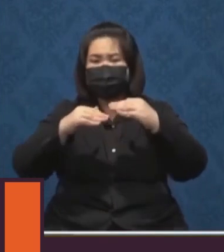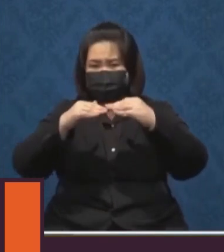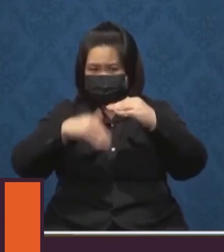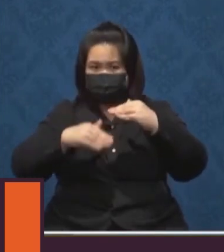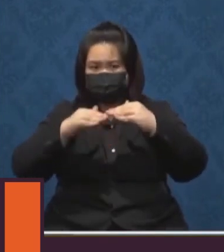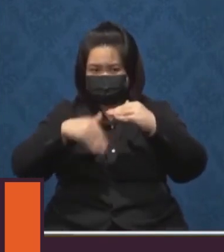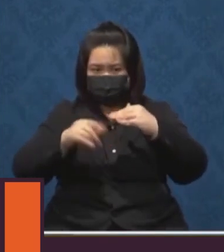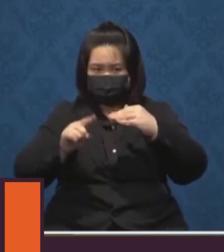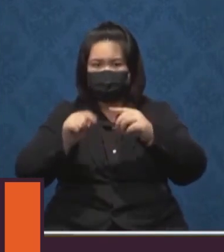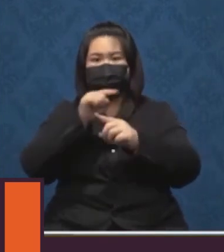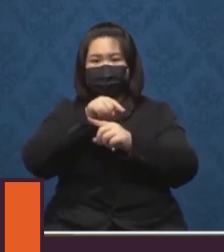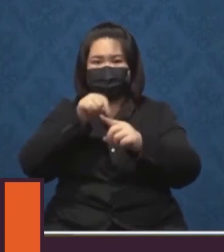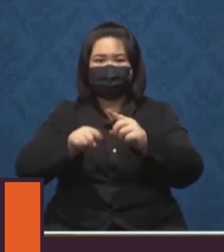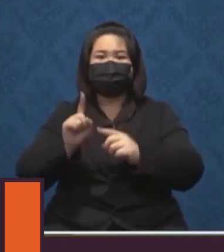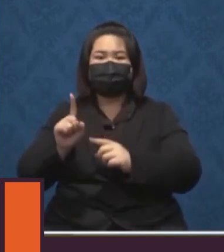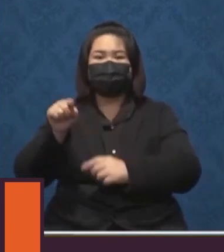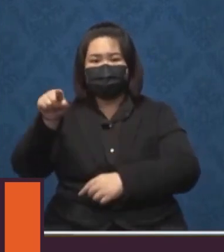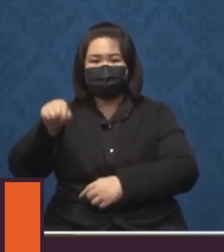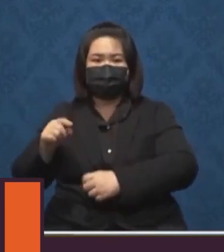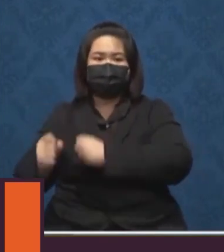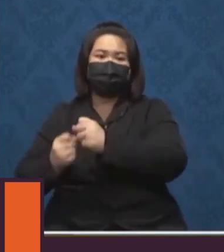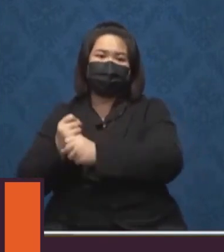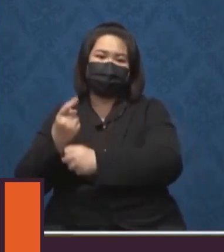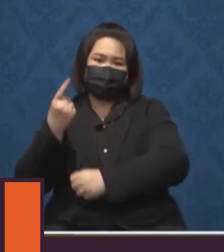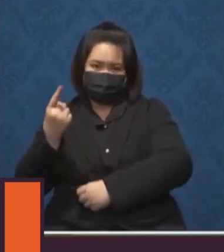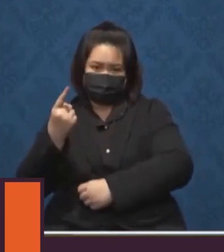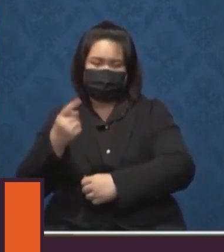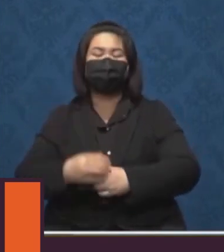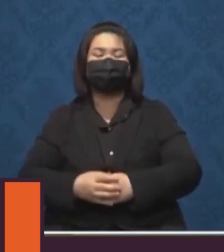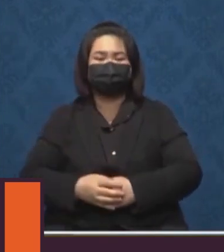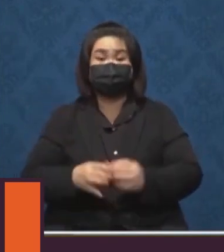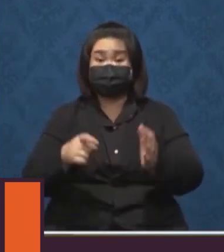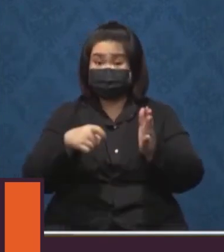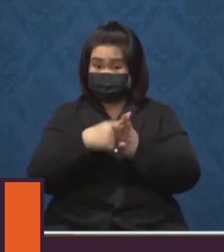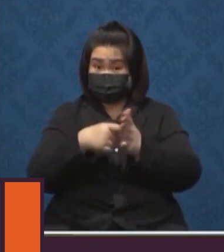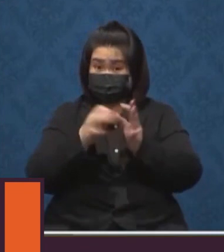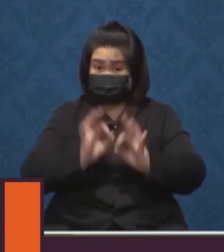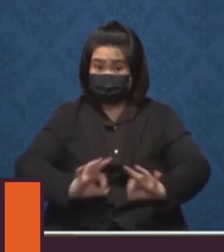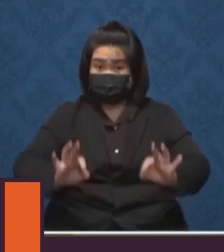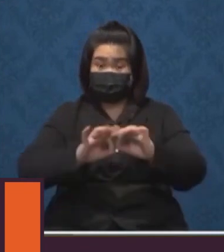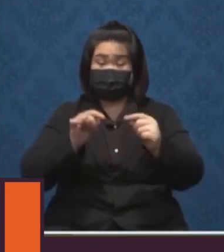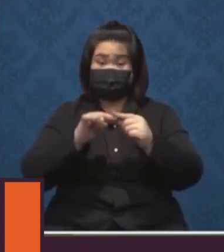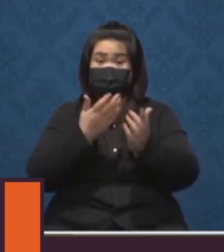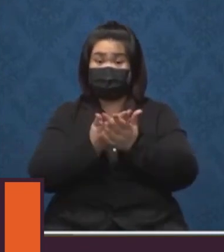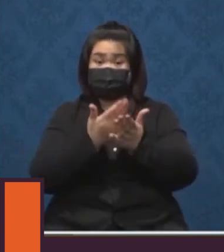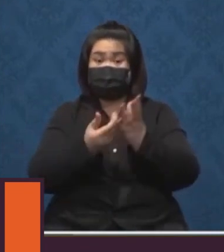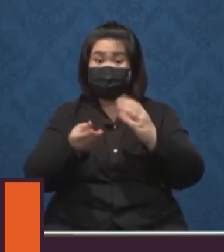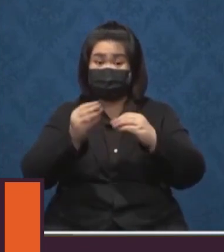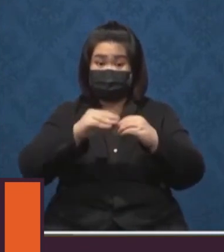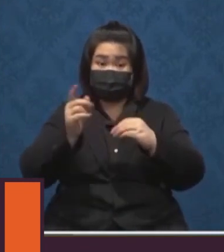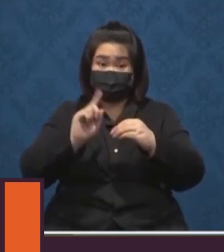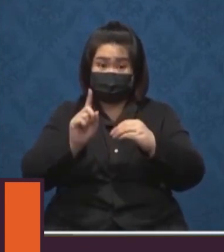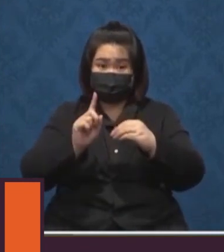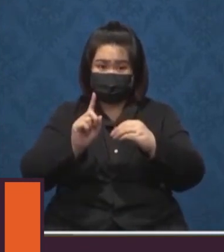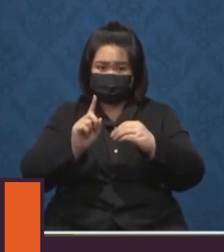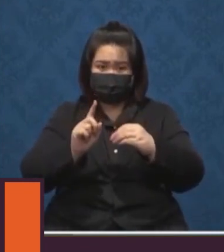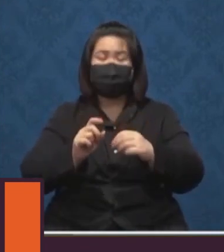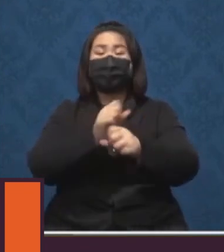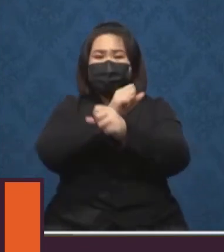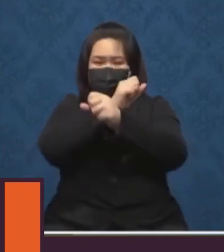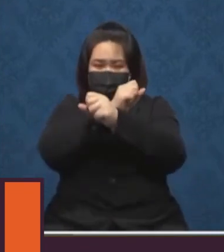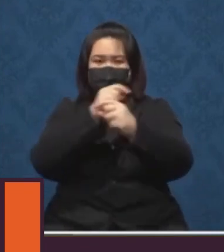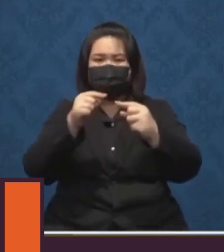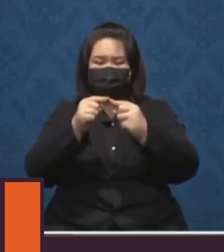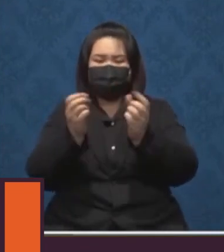ไม่เกินร้อยละ1ต่อปีและเหตุผลที่สำคัญอีกประการหนึ่งของเงินเพิ่มครับคือเป็นการป้องกันการเกิดจริยธรรม